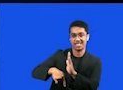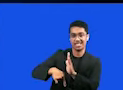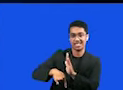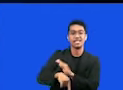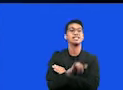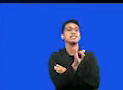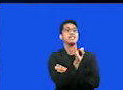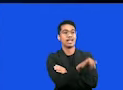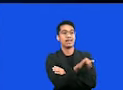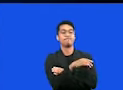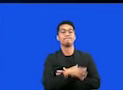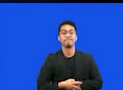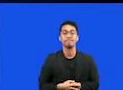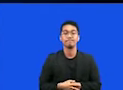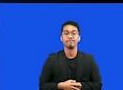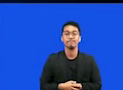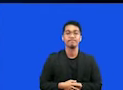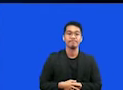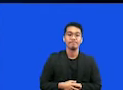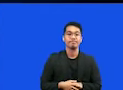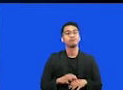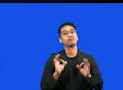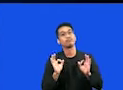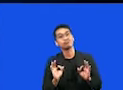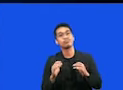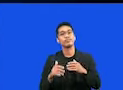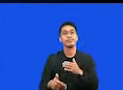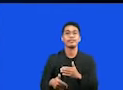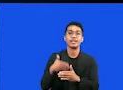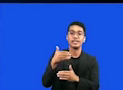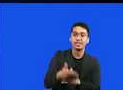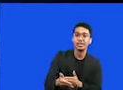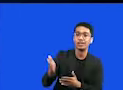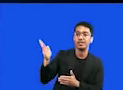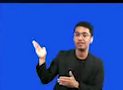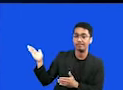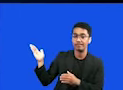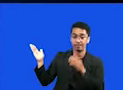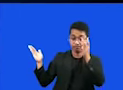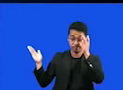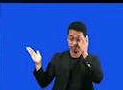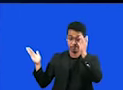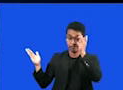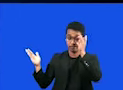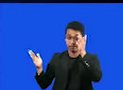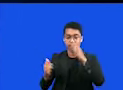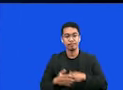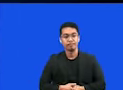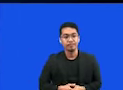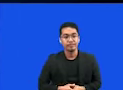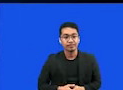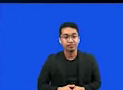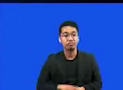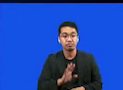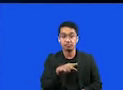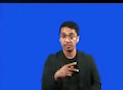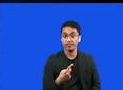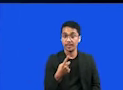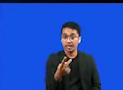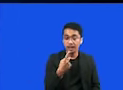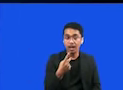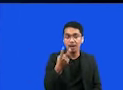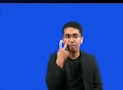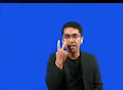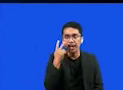gitu Mas Ed baik kita lanjut nah ini dia Jadi kita melihatnya ini